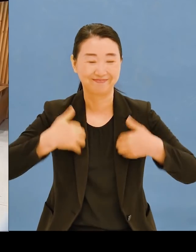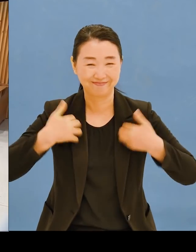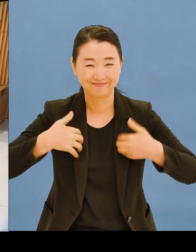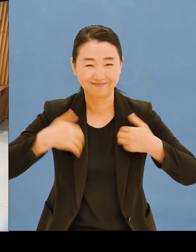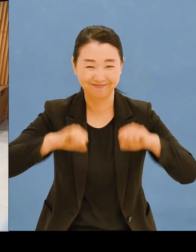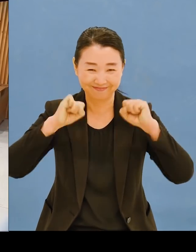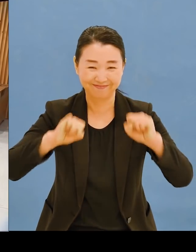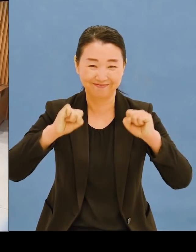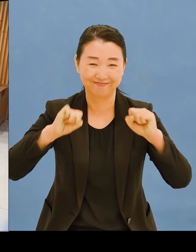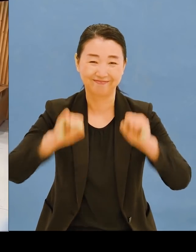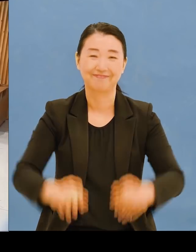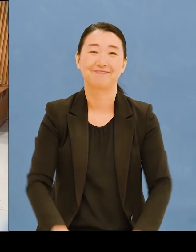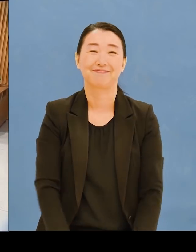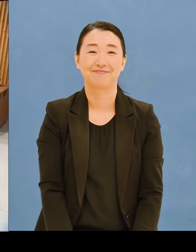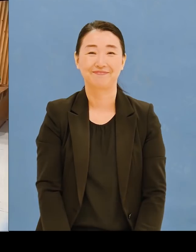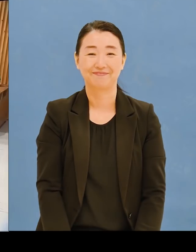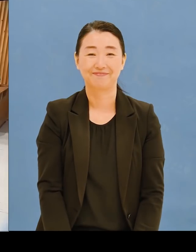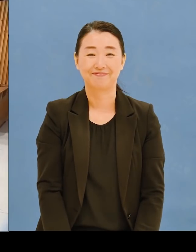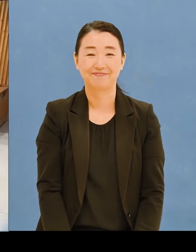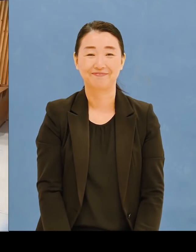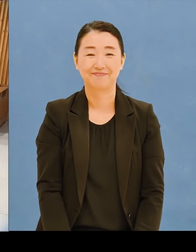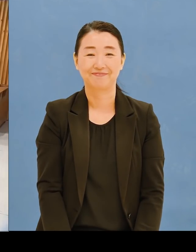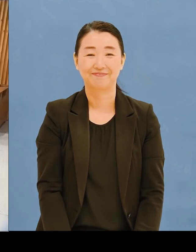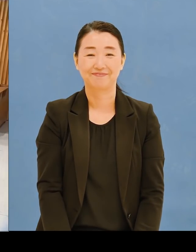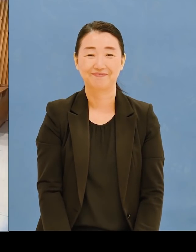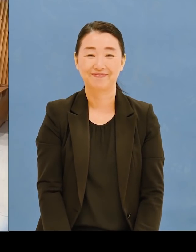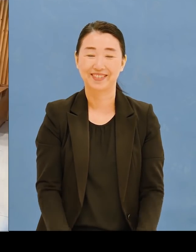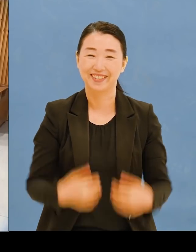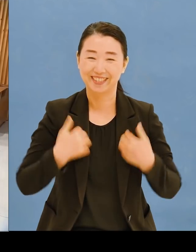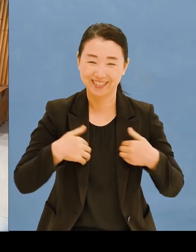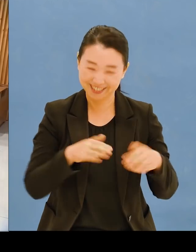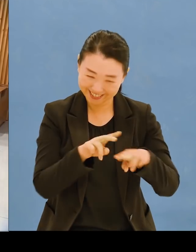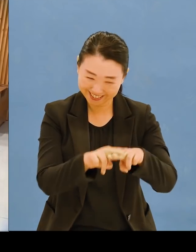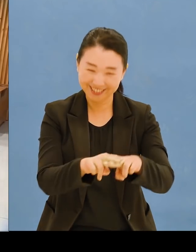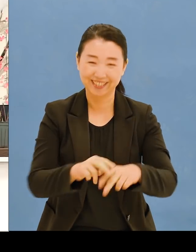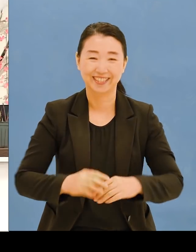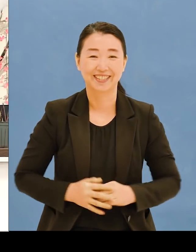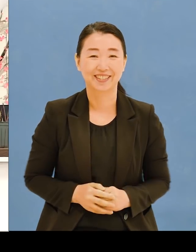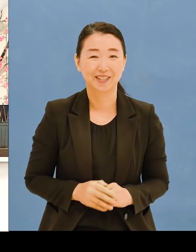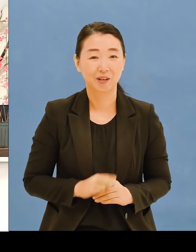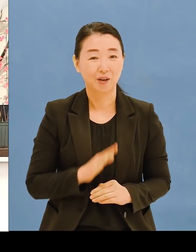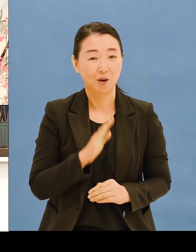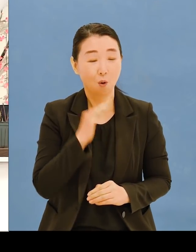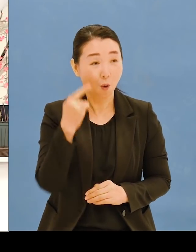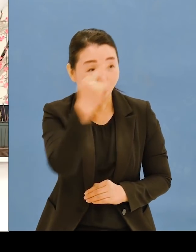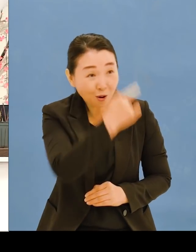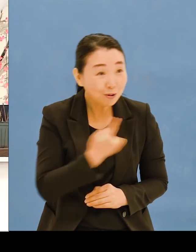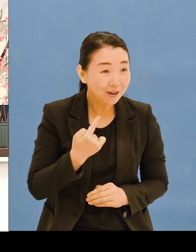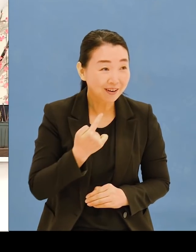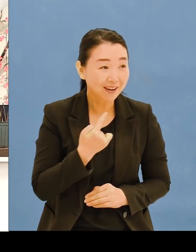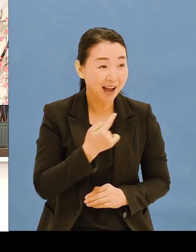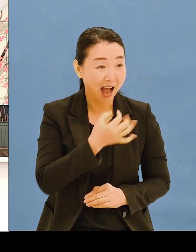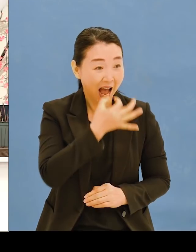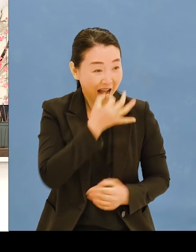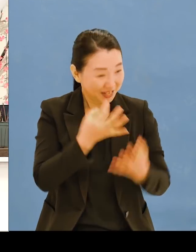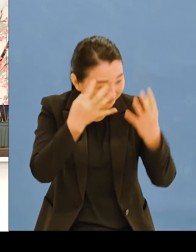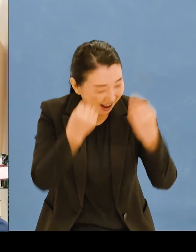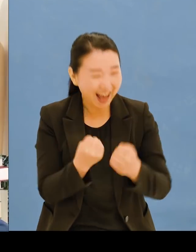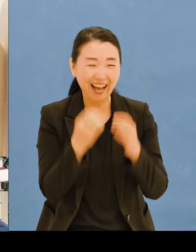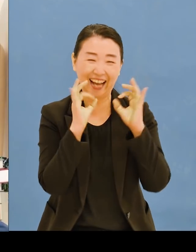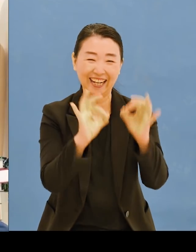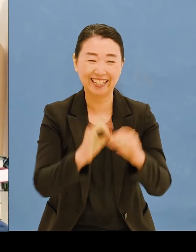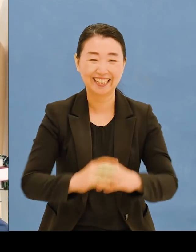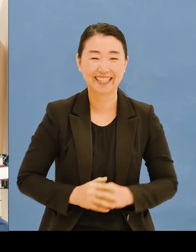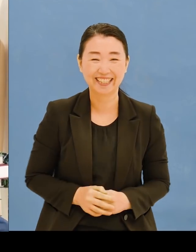안녕하세요. 반갑습니다. 반갑습니다. 네. 어우, 진짜 얼굴에 물욕이